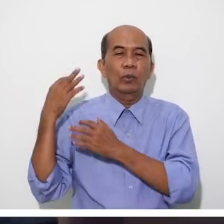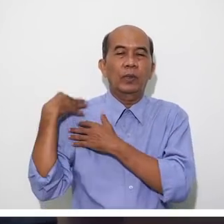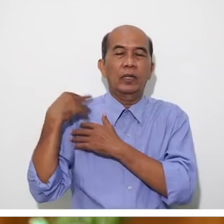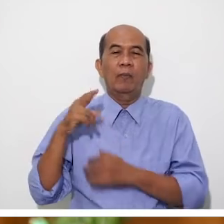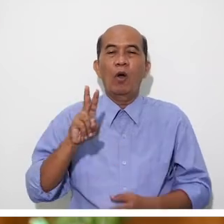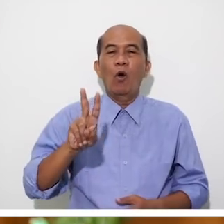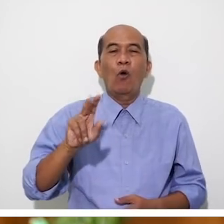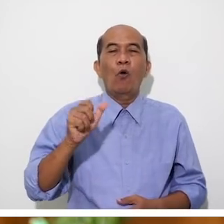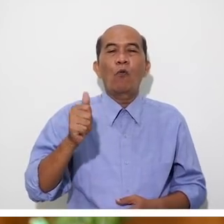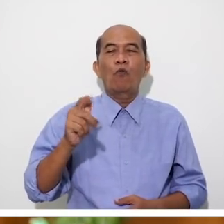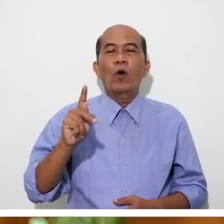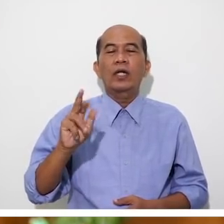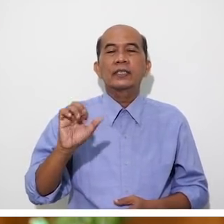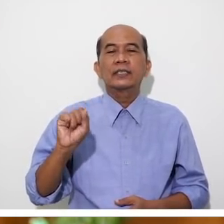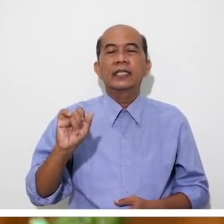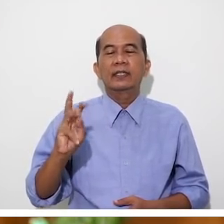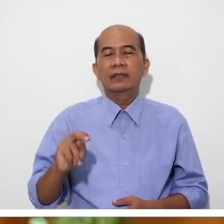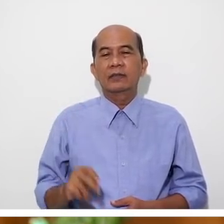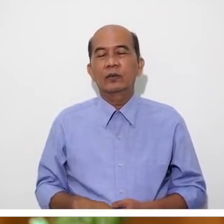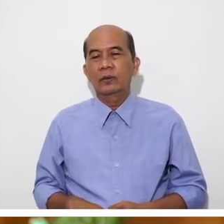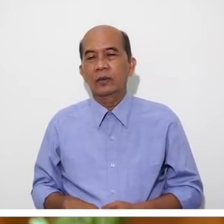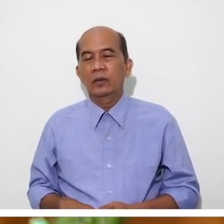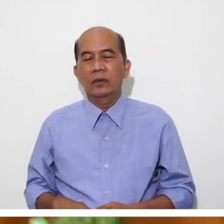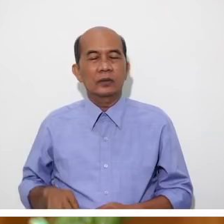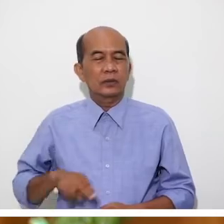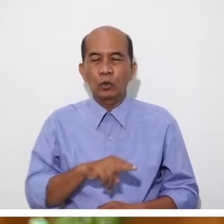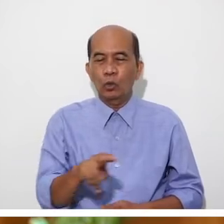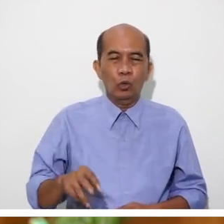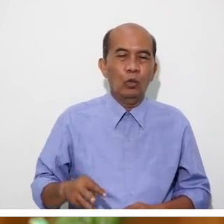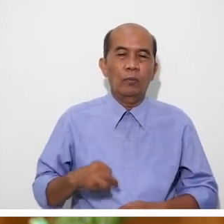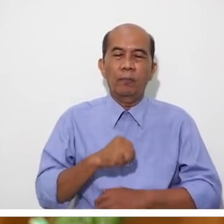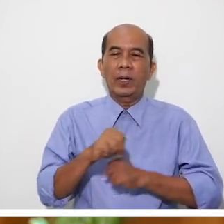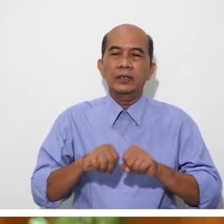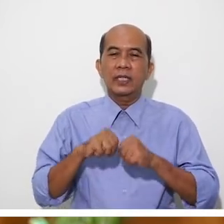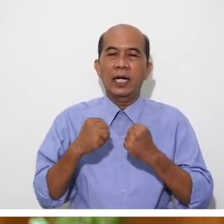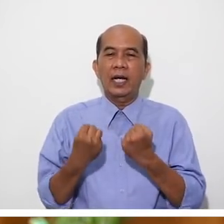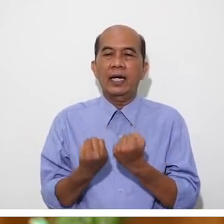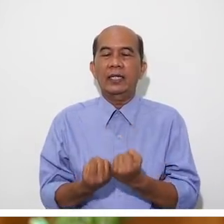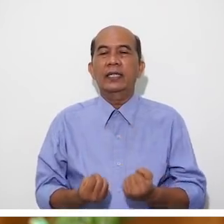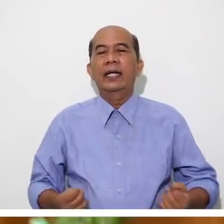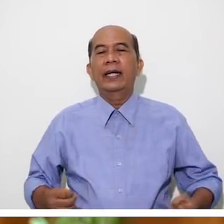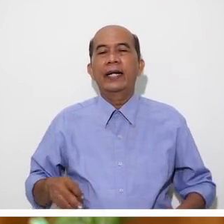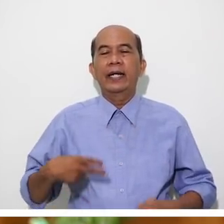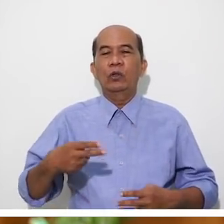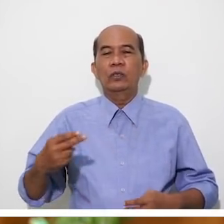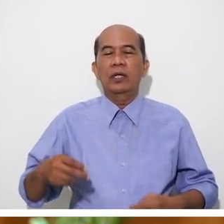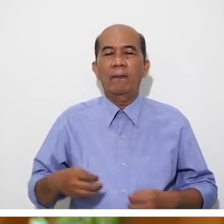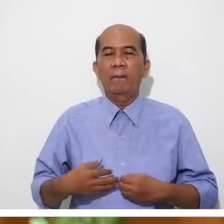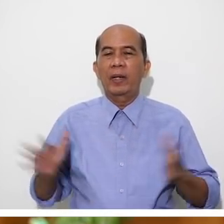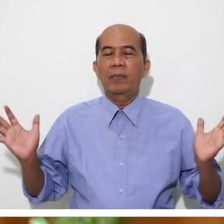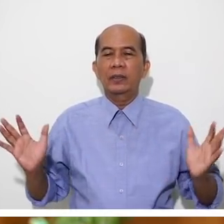vaksinasi, karena kami rindu seluruh masyarakat Indonesia dapat terbebas dari pandemi